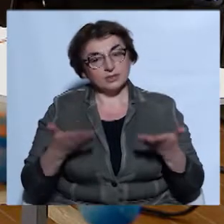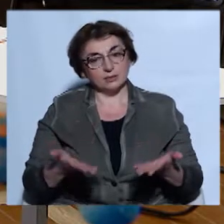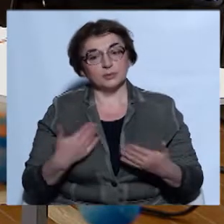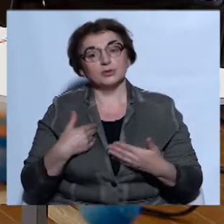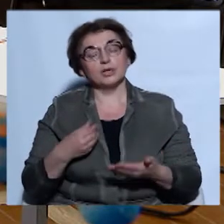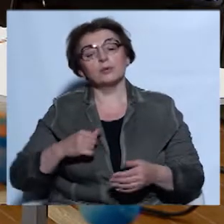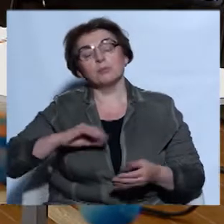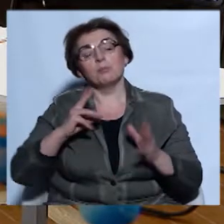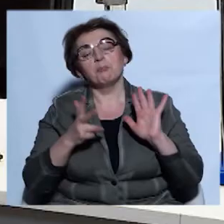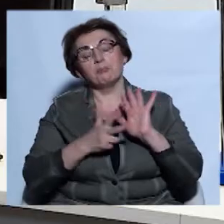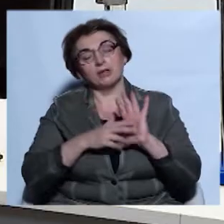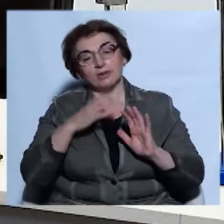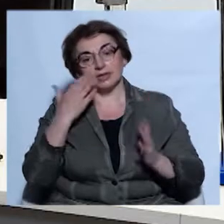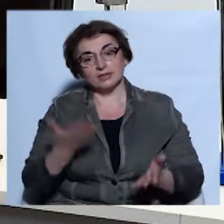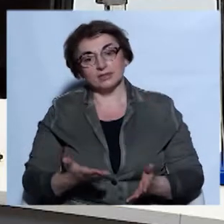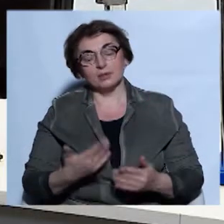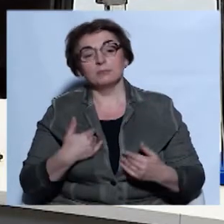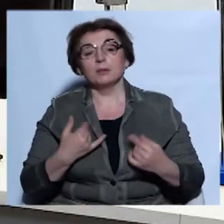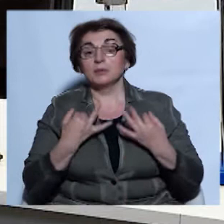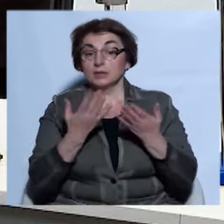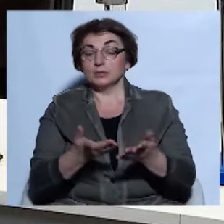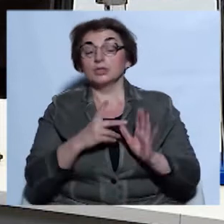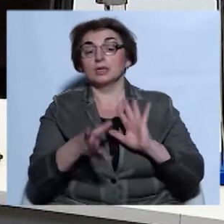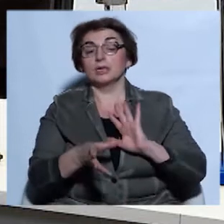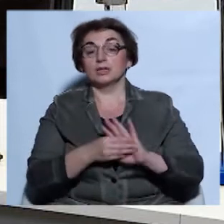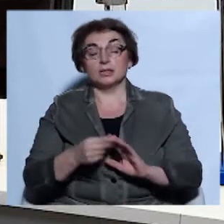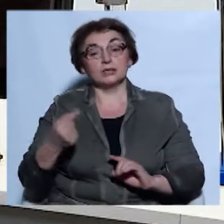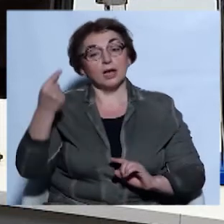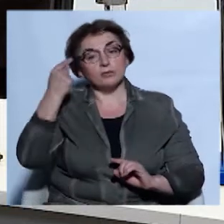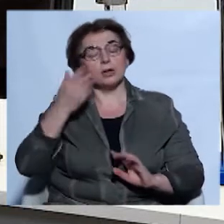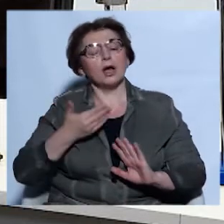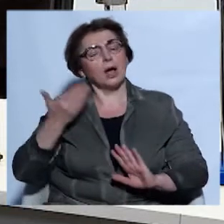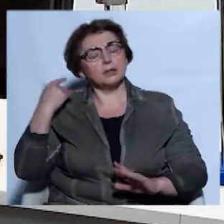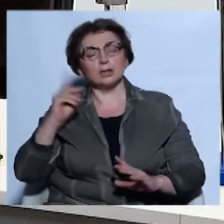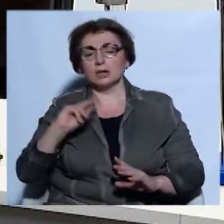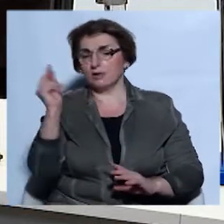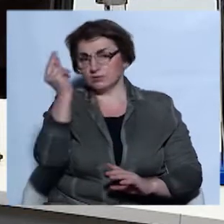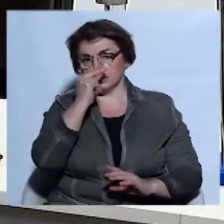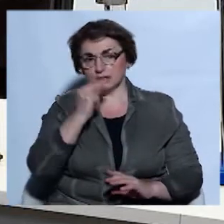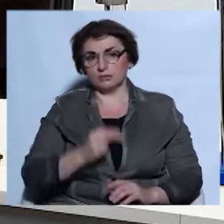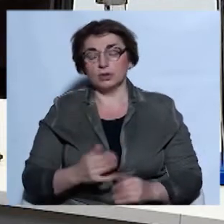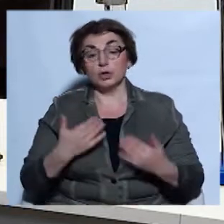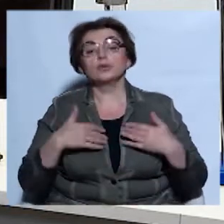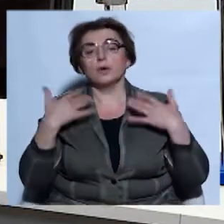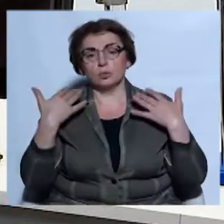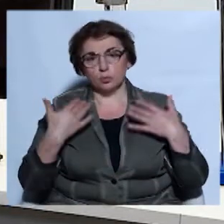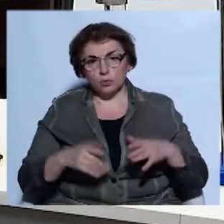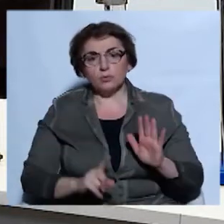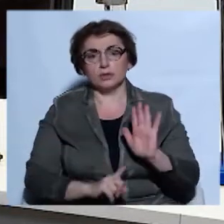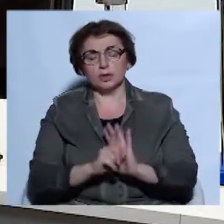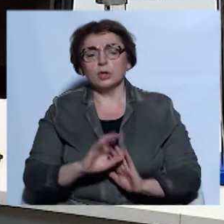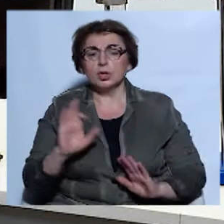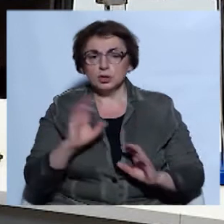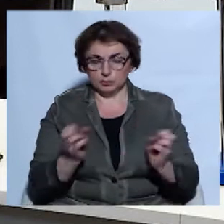მოგესალმებით, ჩემო მერვე კლასელებო. მე მინდა შენთან ერთად გავიხსენო რა გავიარეთ წინა გაკვეთილებს. ჩვენ უკვე დავიწყეთ